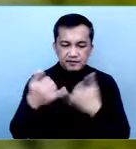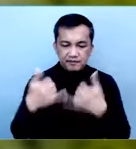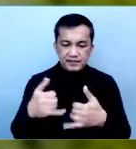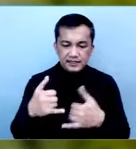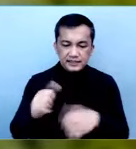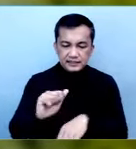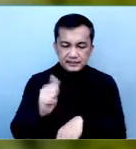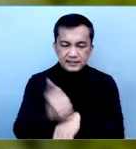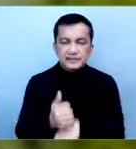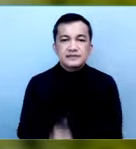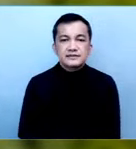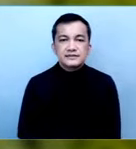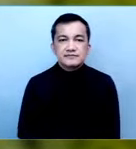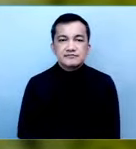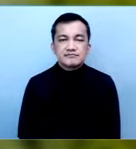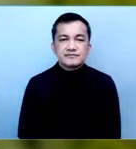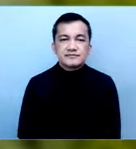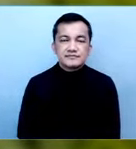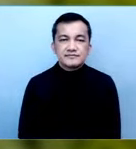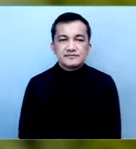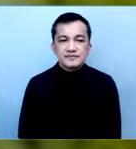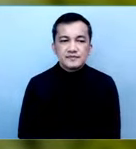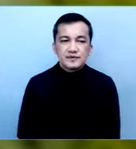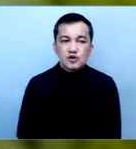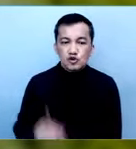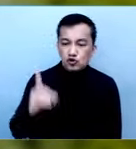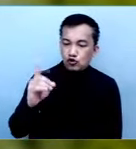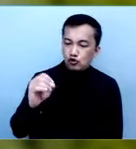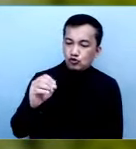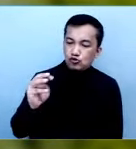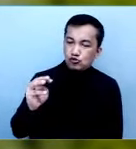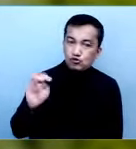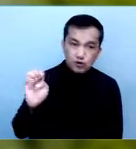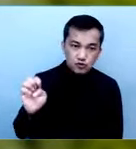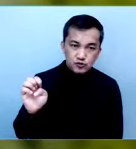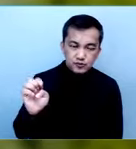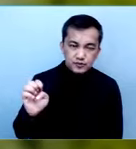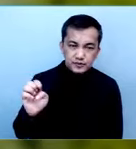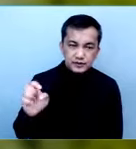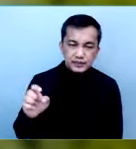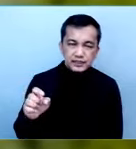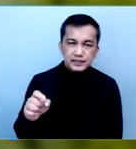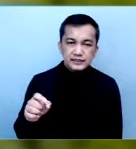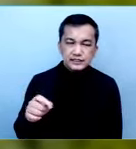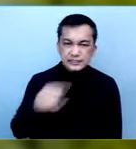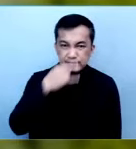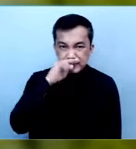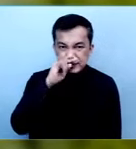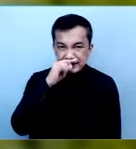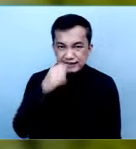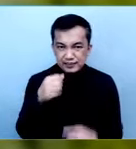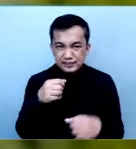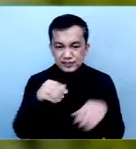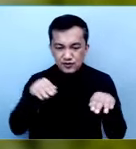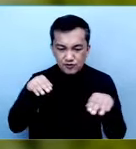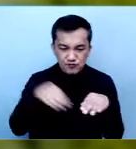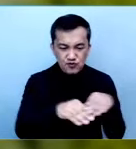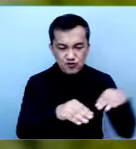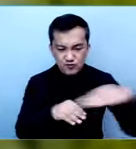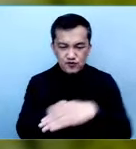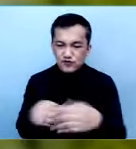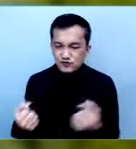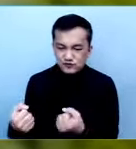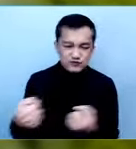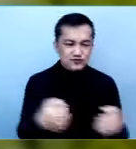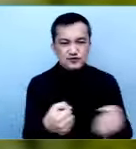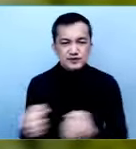then, yung mga dome. And then, meron din kaming kiddie bump car. Tama. Okay, yung mga kiddie bump cars. And then, yung